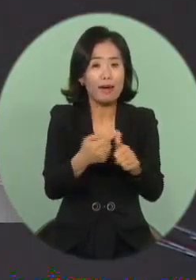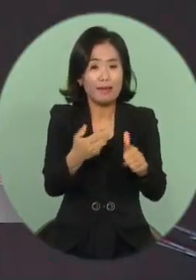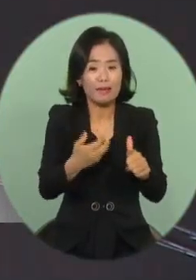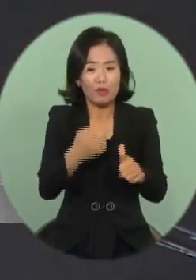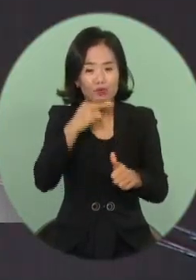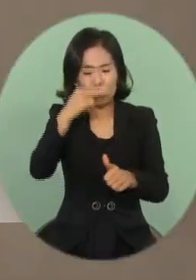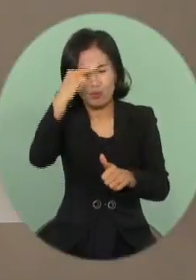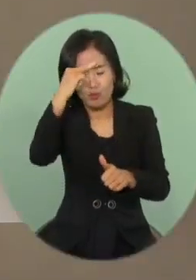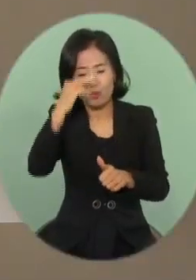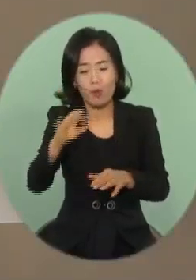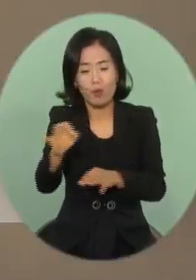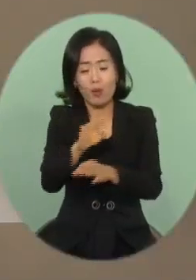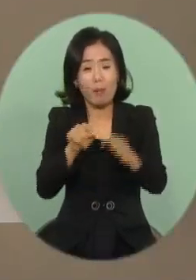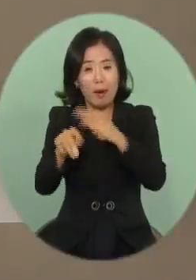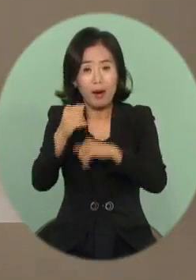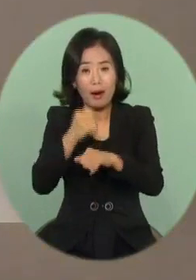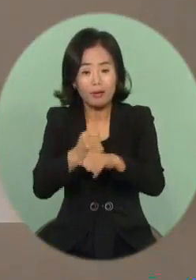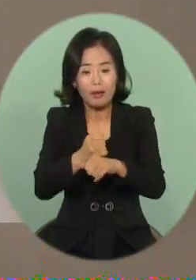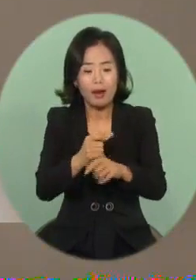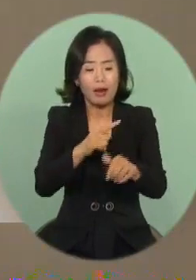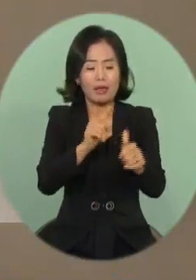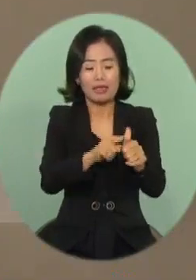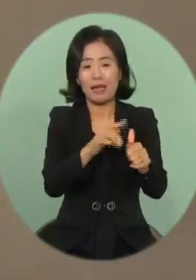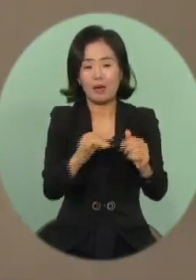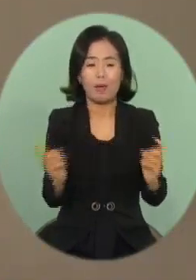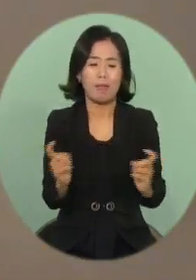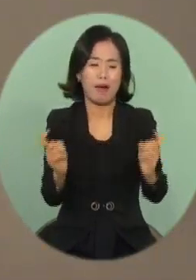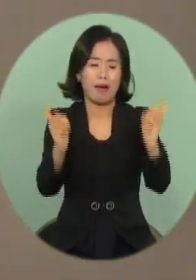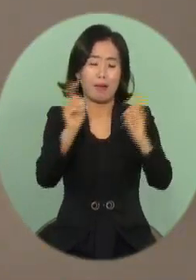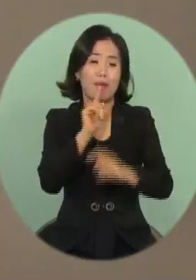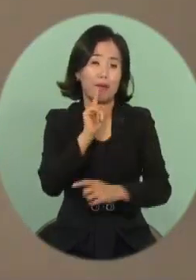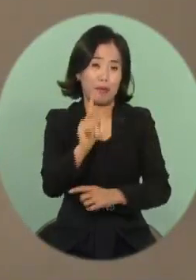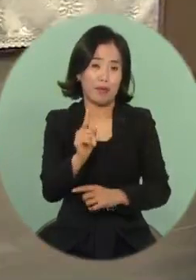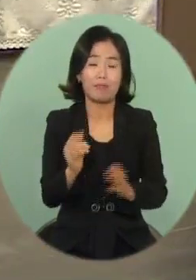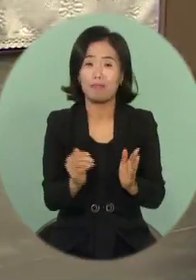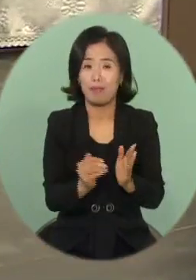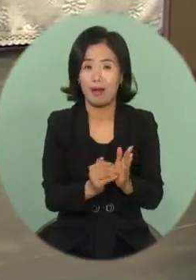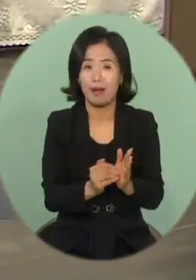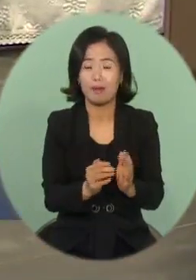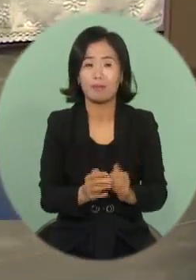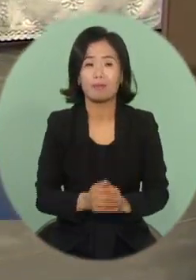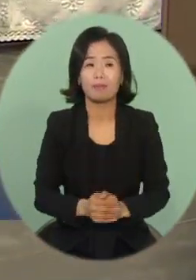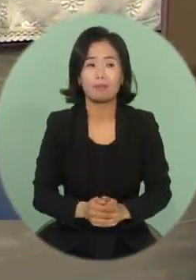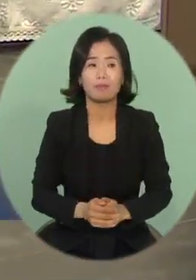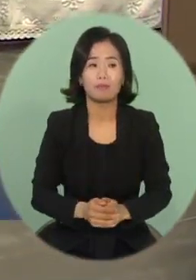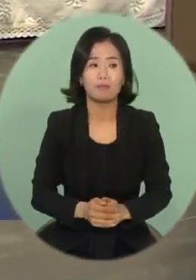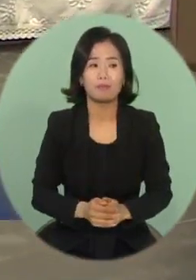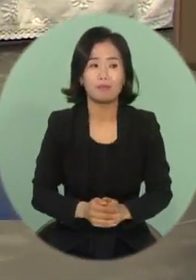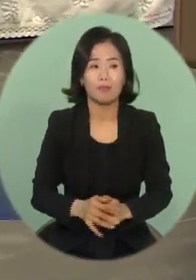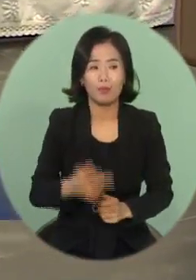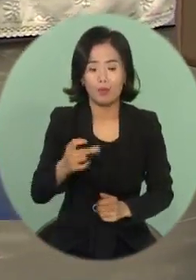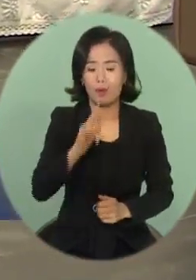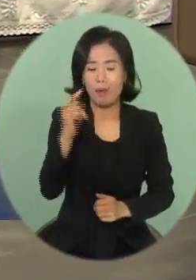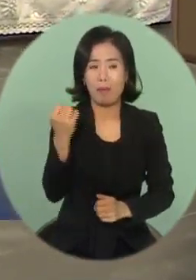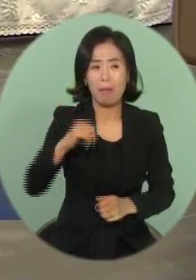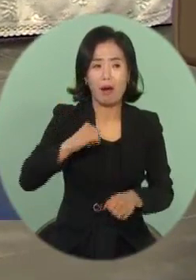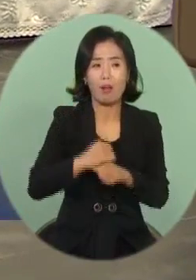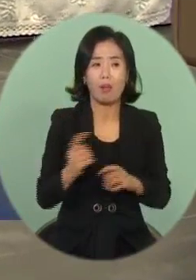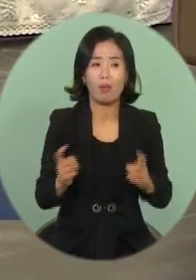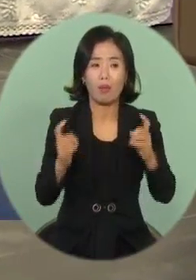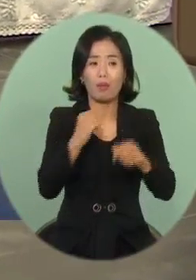취한 채 인근 상가를 찾아가 피해자와 다퉜다고 말한 것으로 알려졌습니다. 동생이 말을 안 들어서